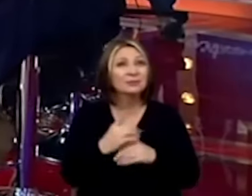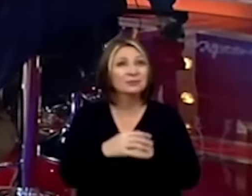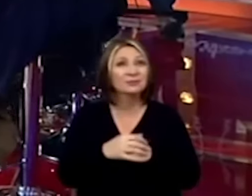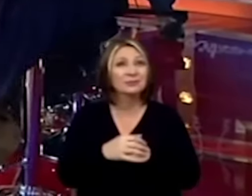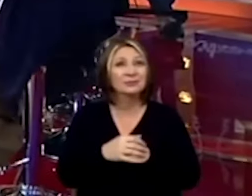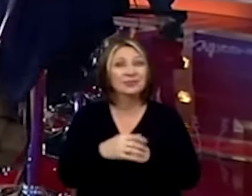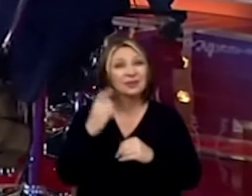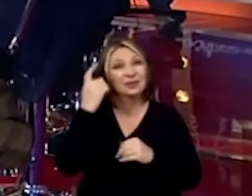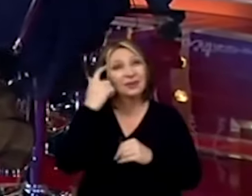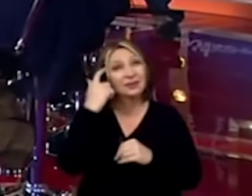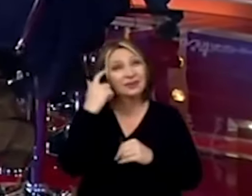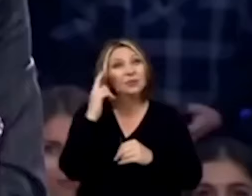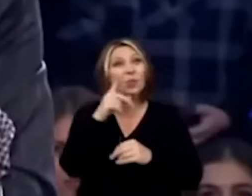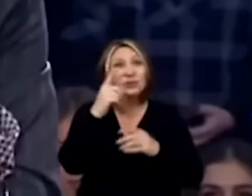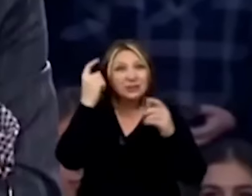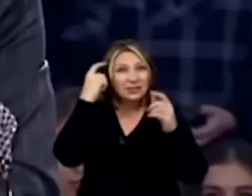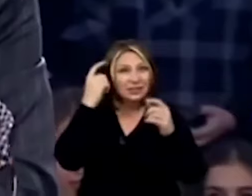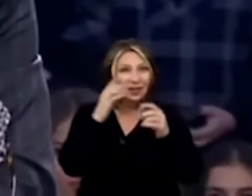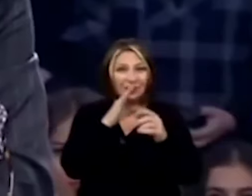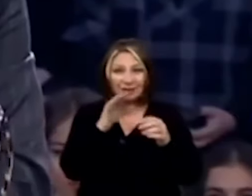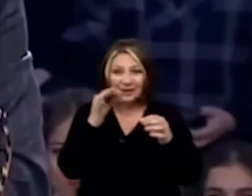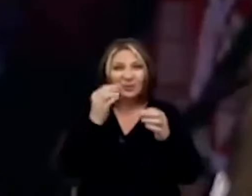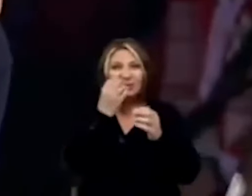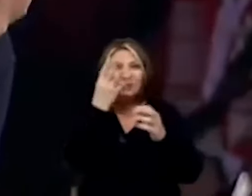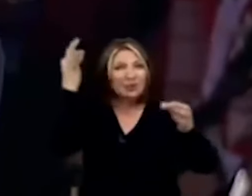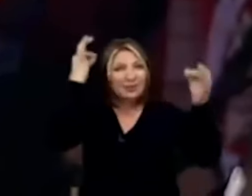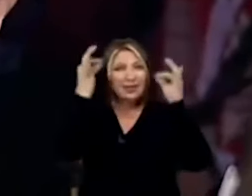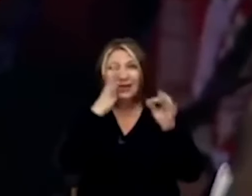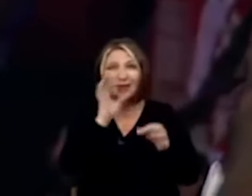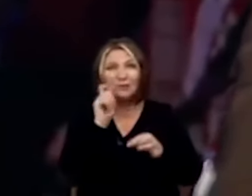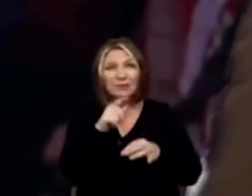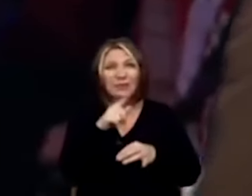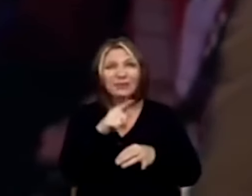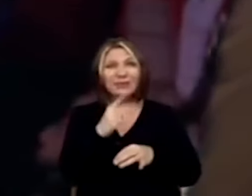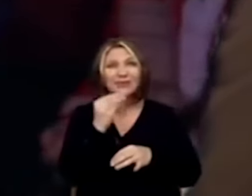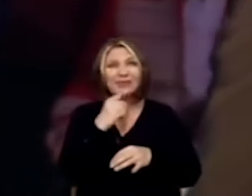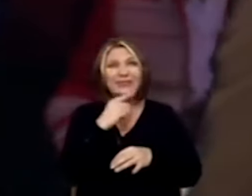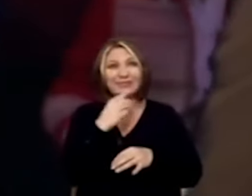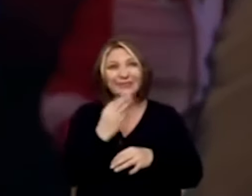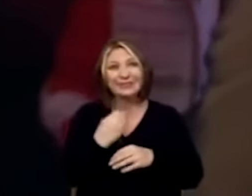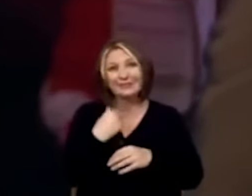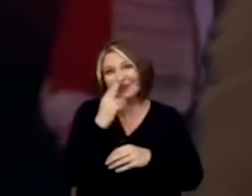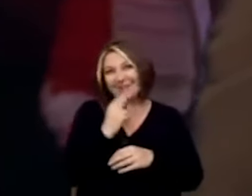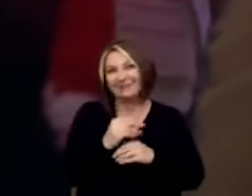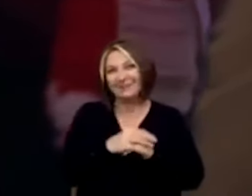Evet. Kafa. Bu saçınıza çalı desenli kim? Vallahi çok tatlı oldu.